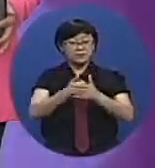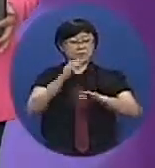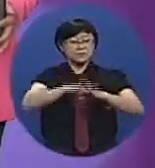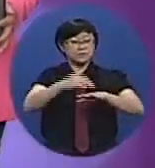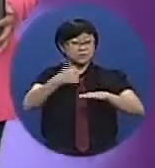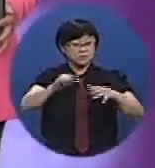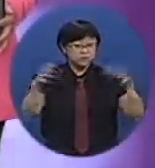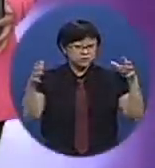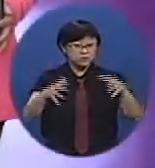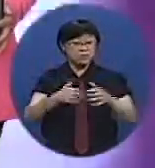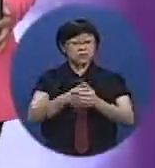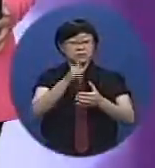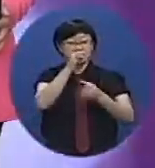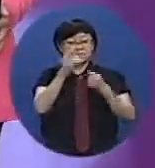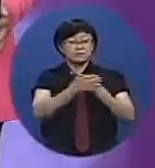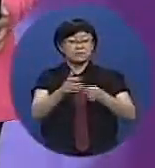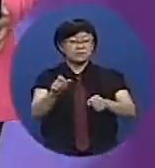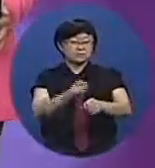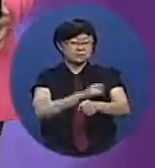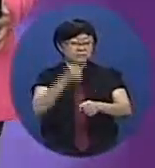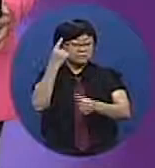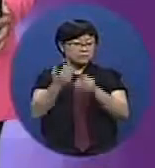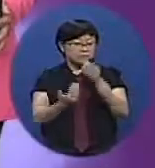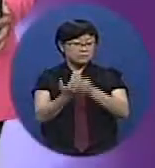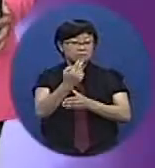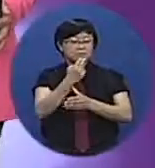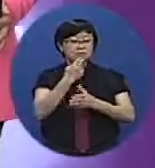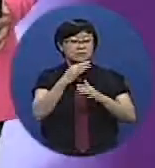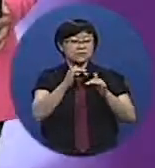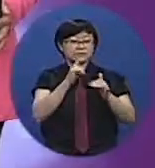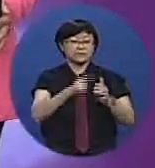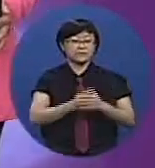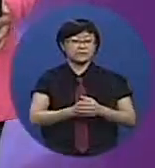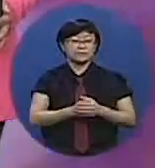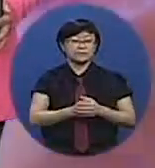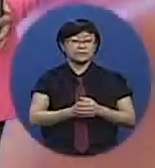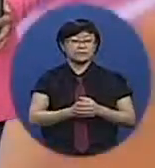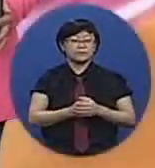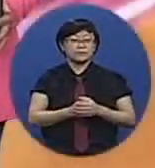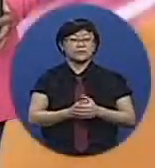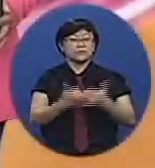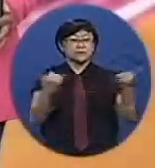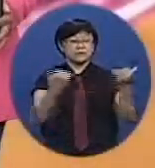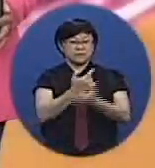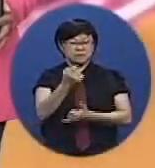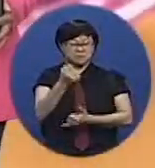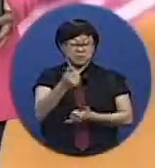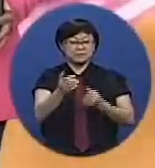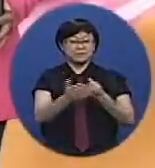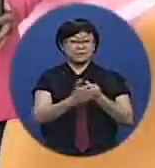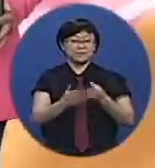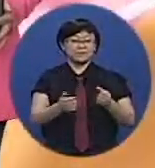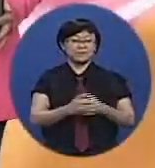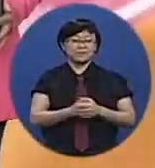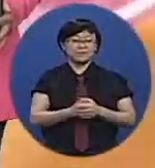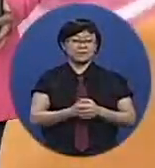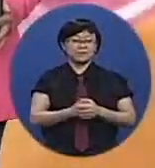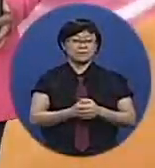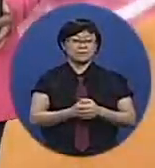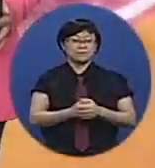집에 모이니까 네. 뭐 특별하게 뭐 생각나는 사람은 없죠. 네. 그리고 또 친척도 많지 않고 그러니까. 예, 예, 예.